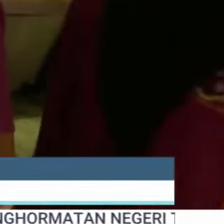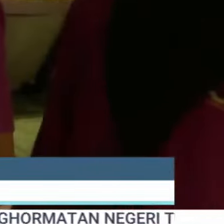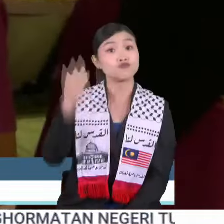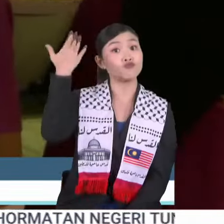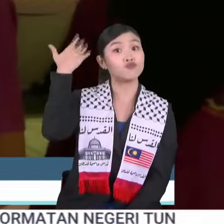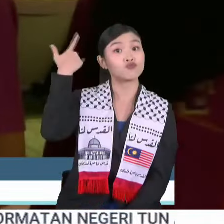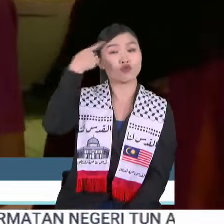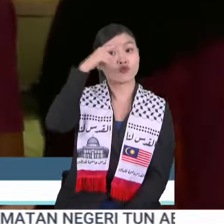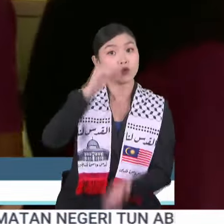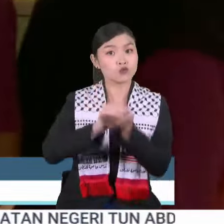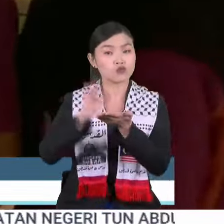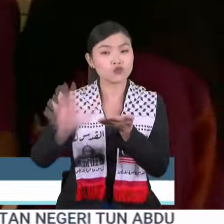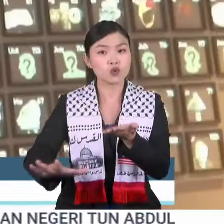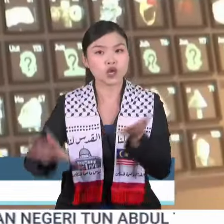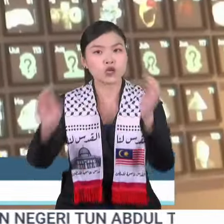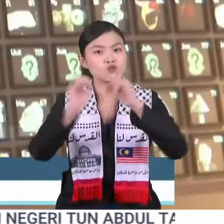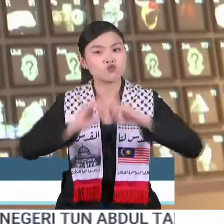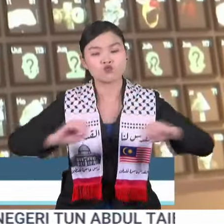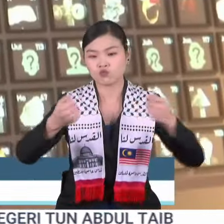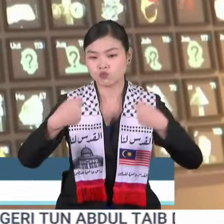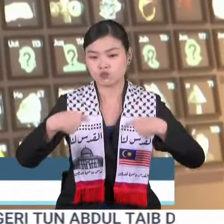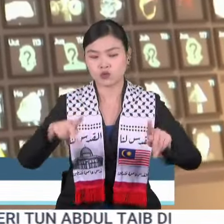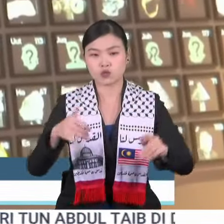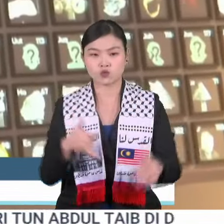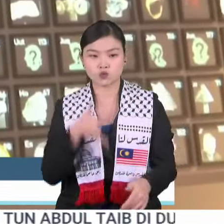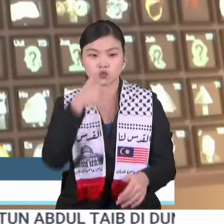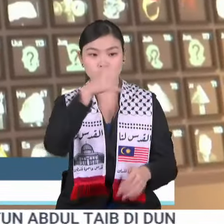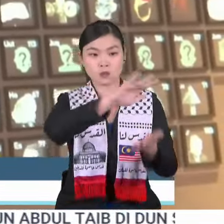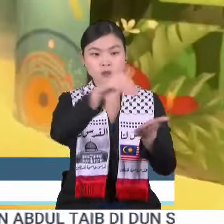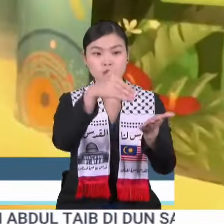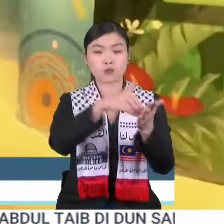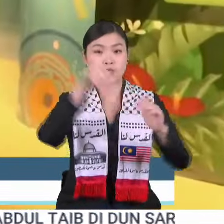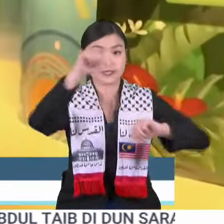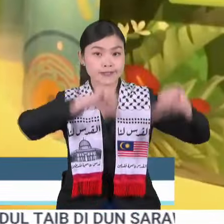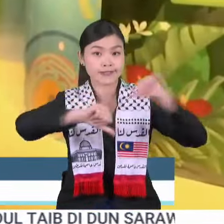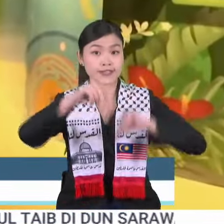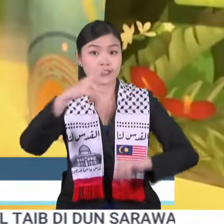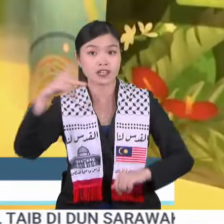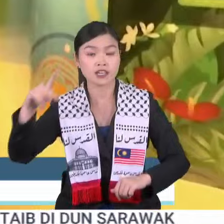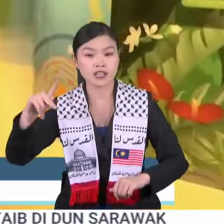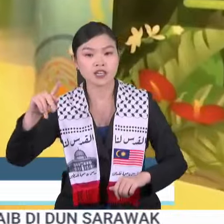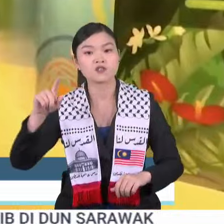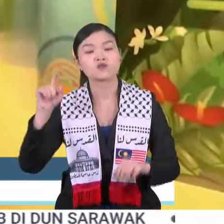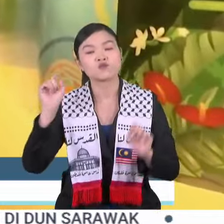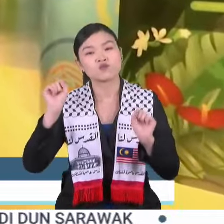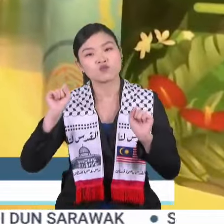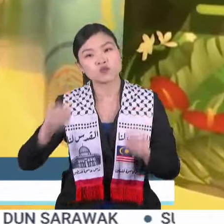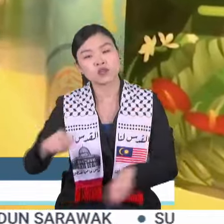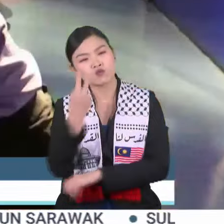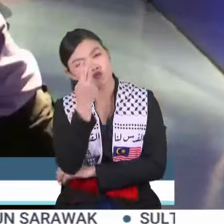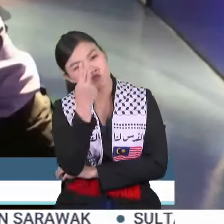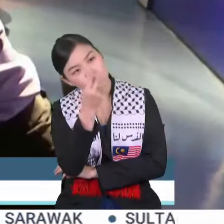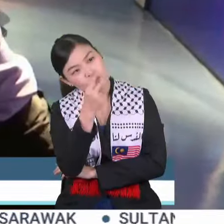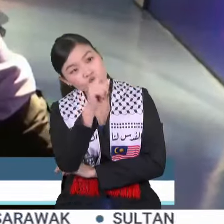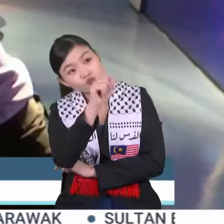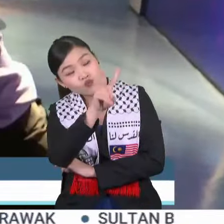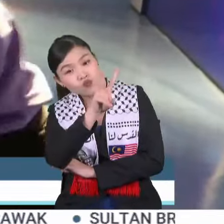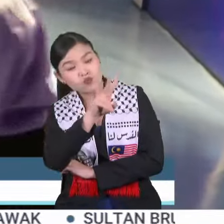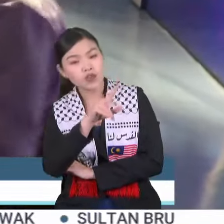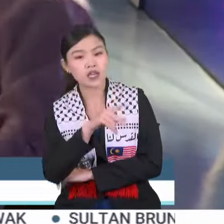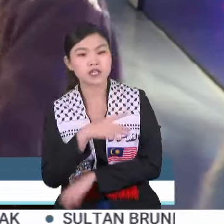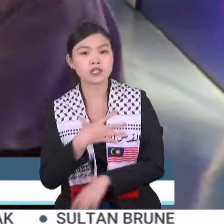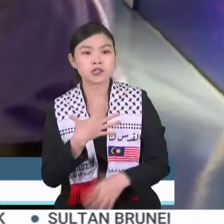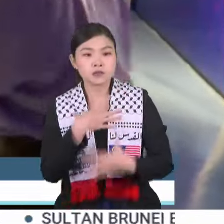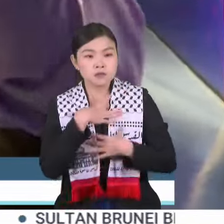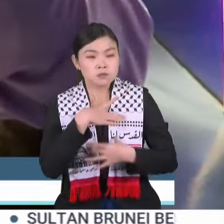Sebelum ini, bagi pelajar yang tidak berpeluang ke pusat sains di Kota Kinabalu, mereka hanya mampu menonton di televisyen, menyebabkan minat untuk